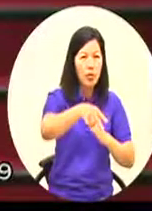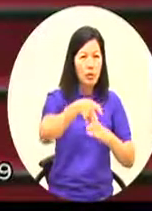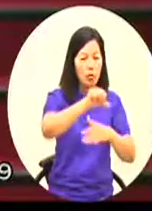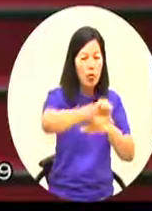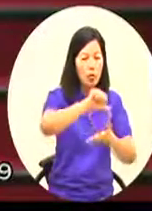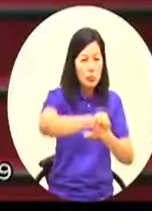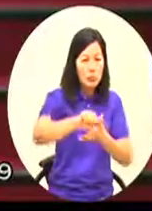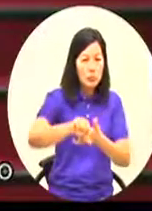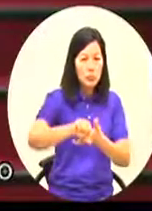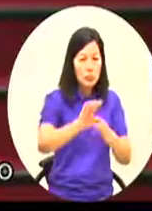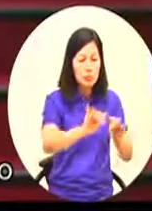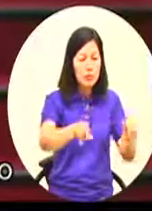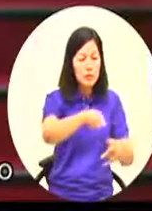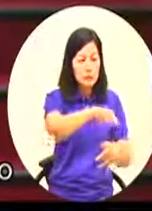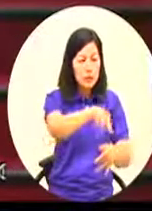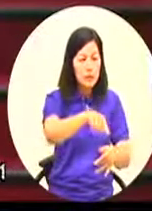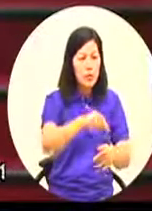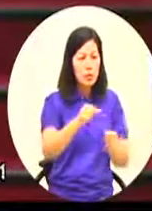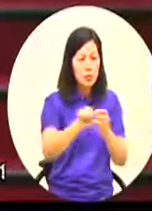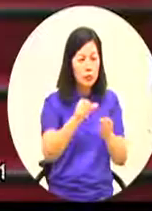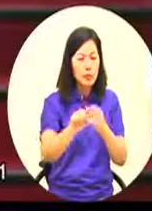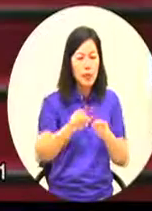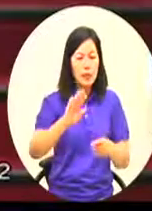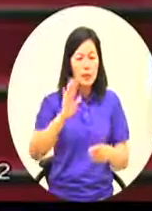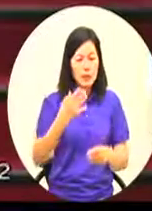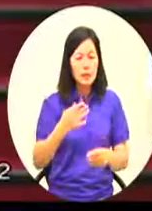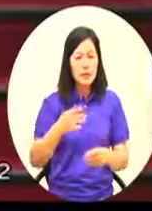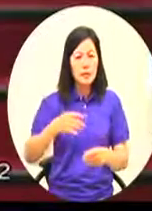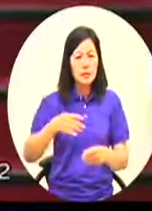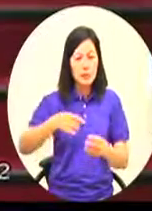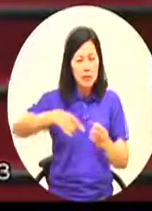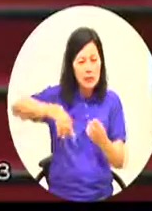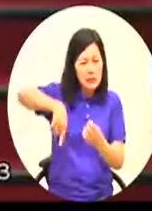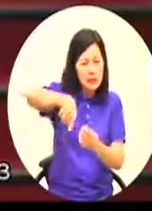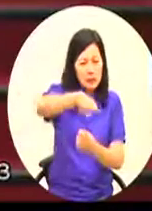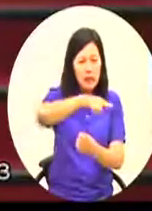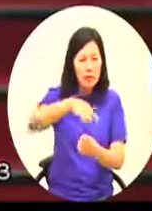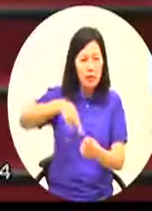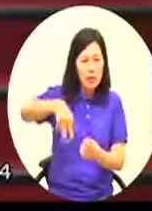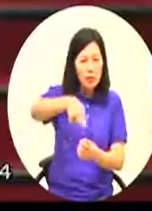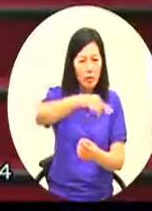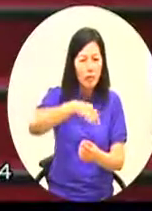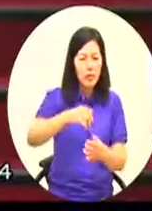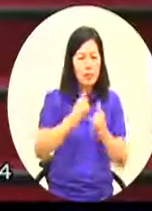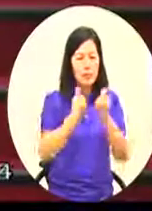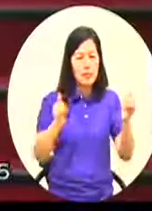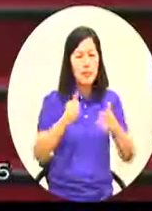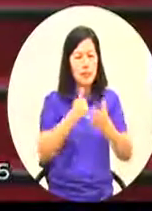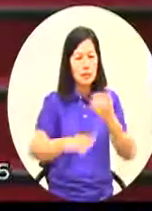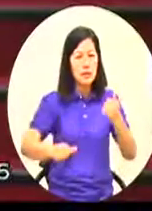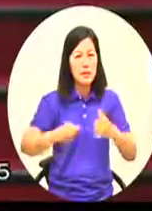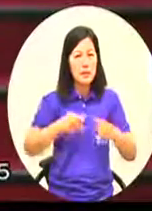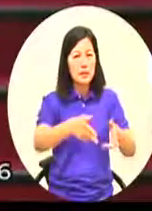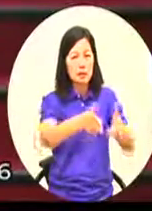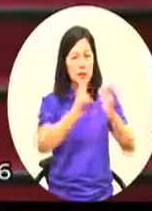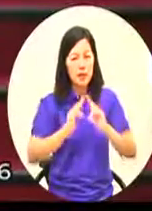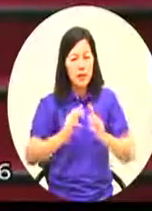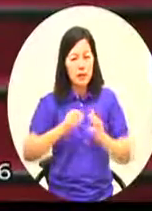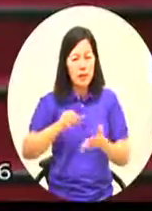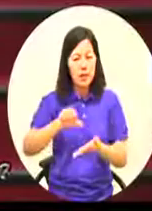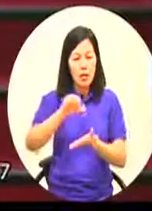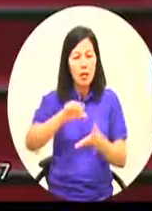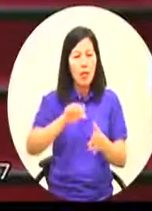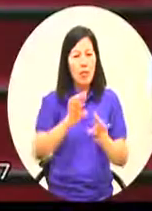5分钟，但是他必须绕过民生大桥再到自己的农地，也要差不